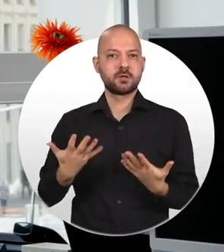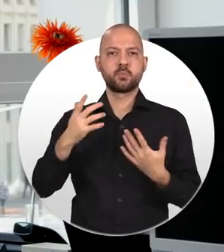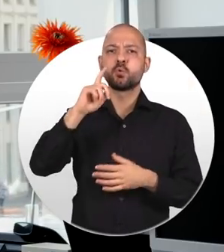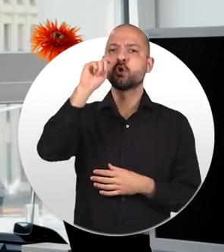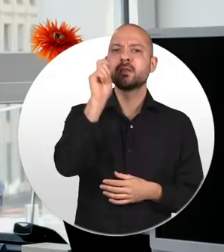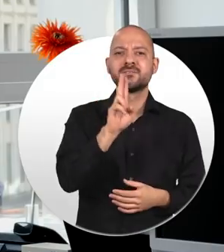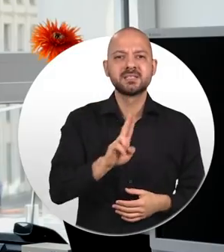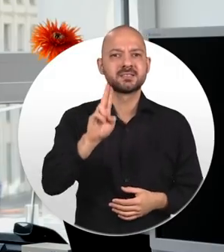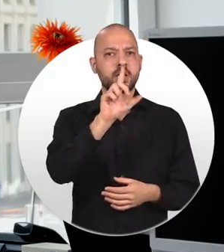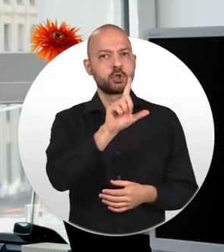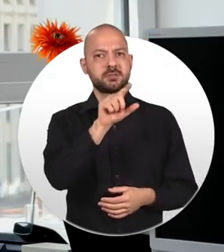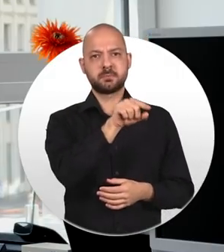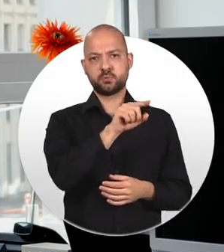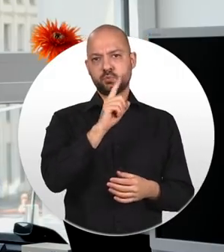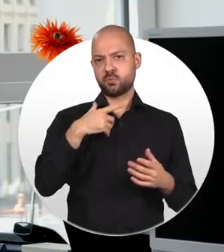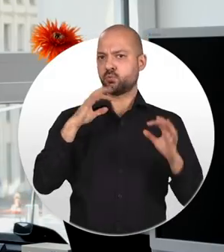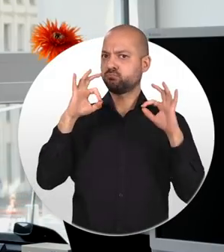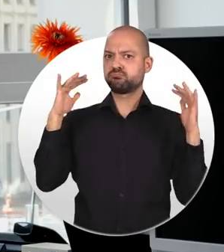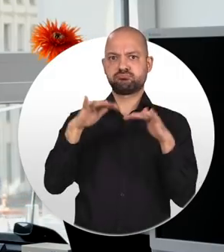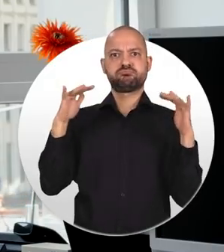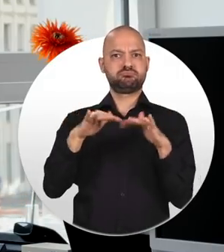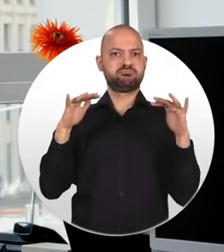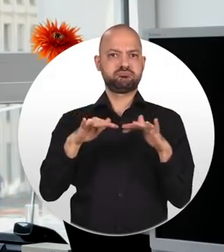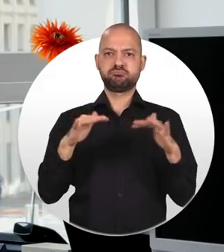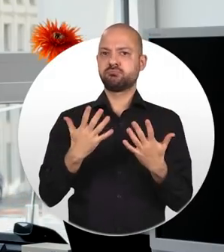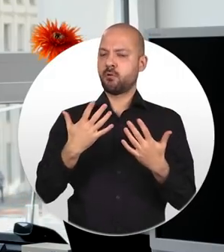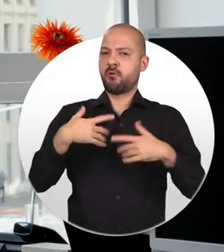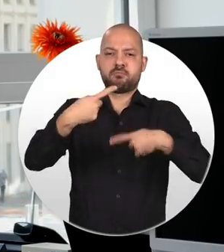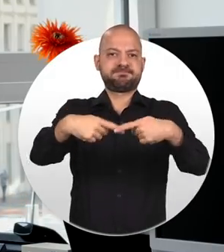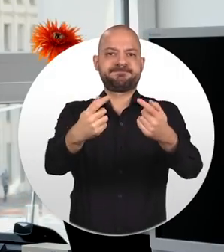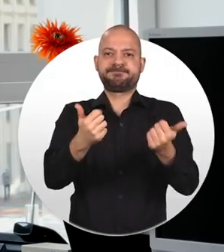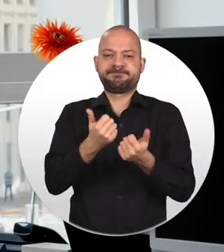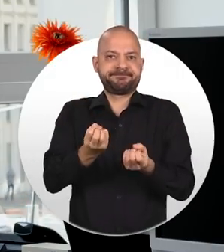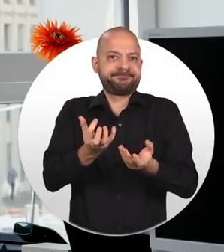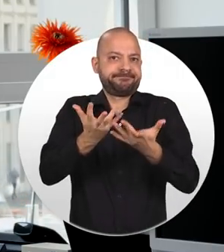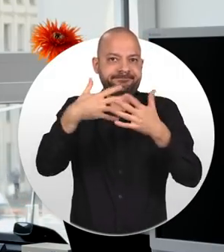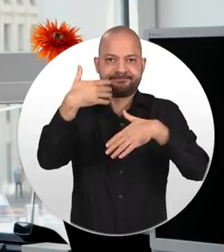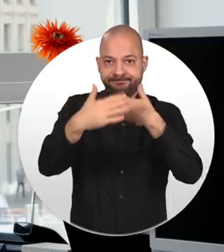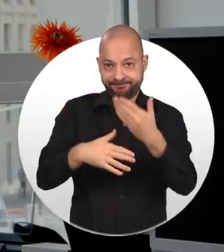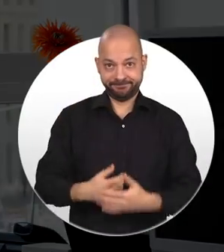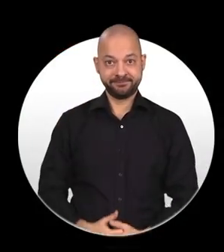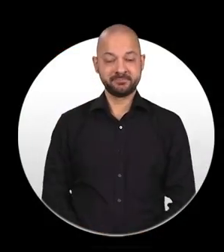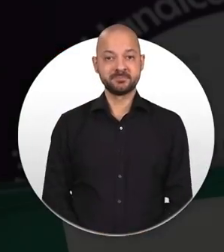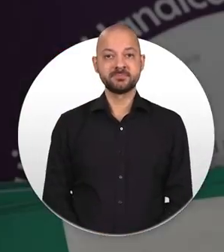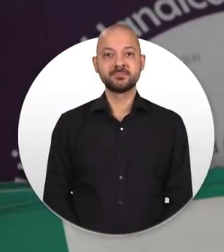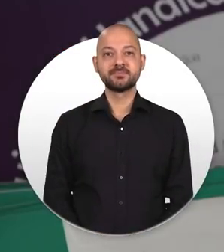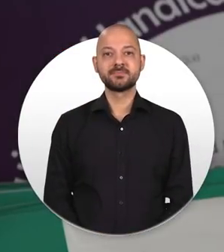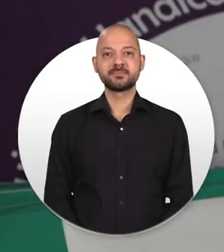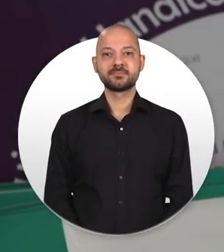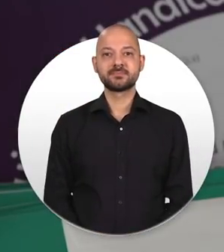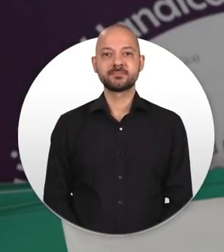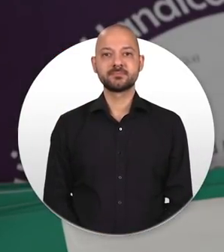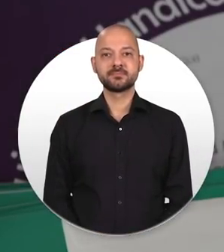Uni Lützeburg. Und da sind auch immer ganz viele Leute gekommen. Und das hat auch seine Früchte gedroht.